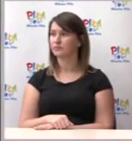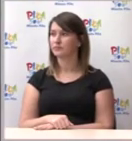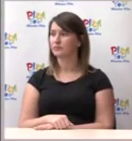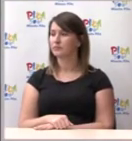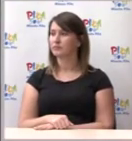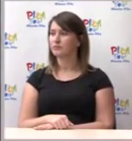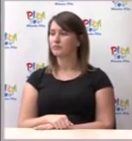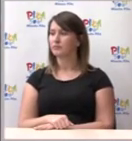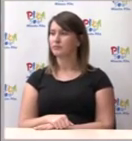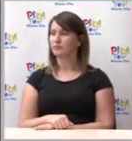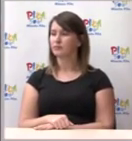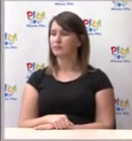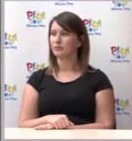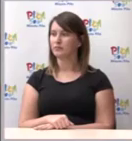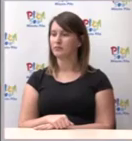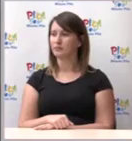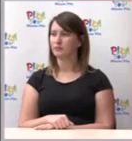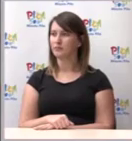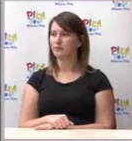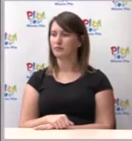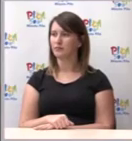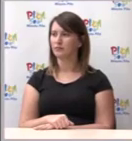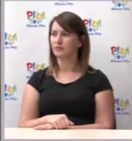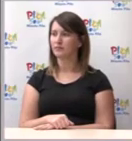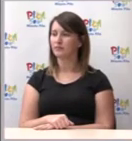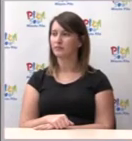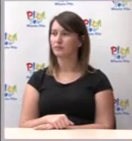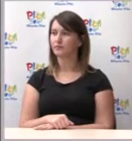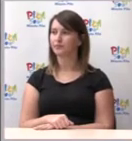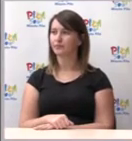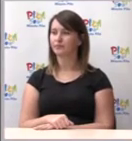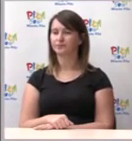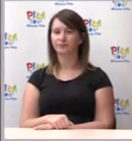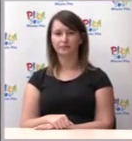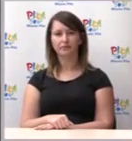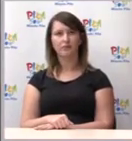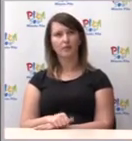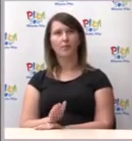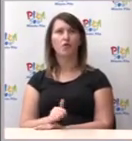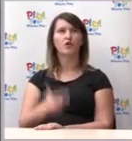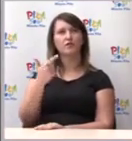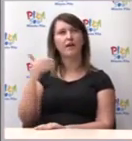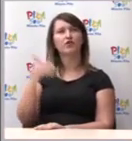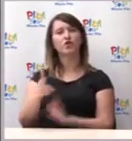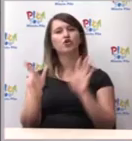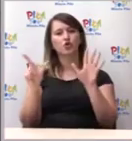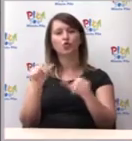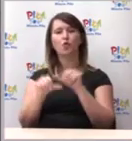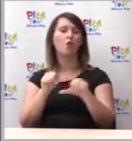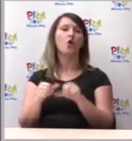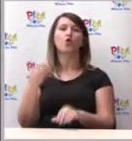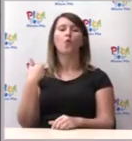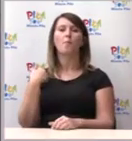Otóż proszę państwa, jak kojarzycie, bodajże w 2007 roku nastąpiła wymiana